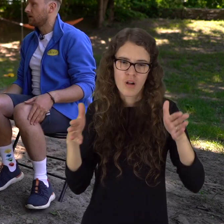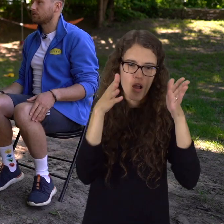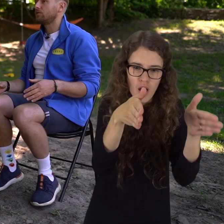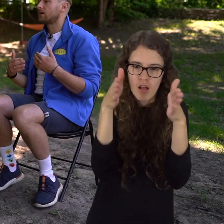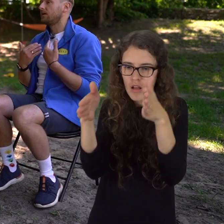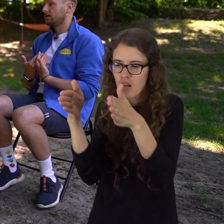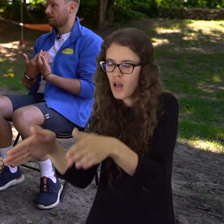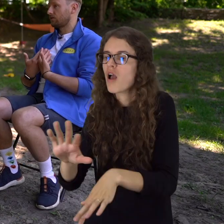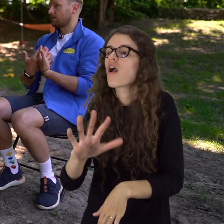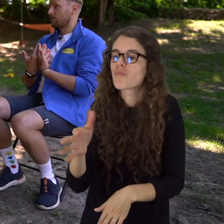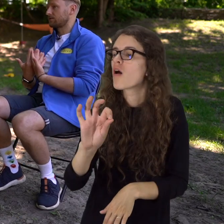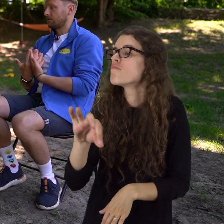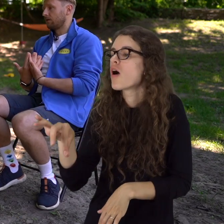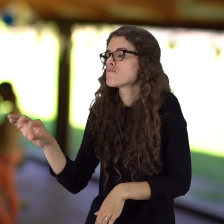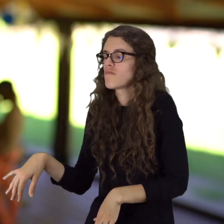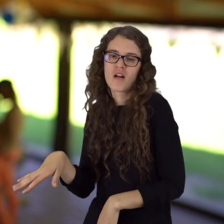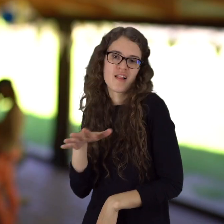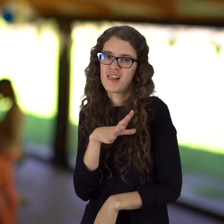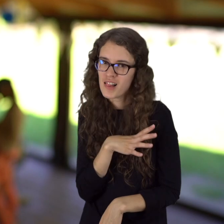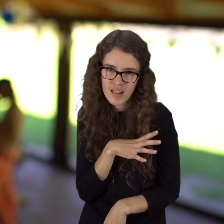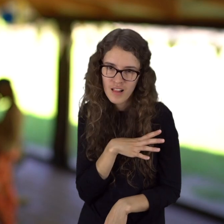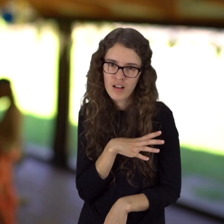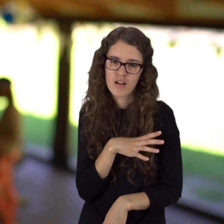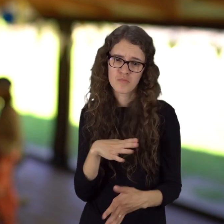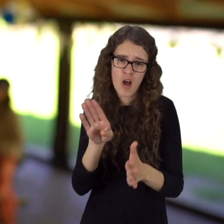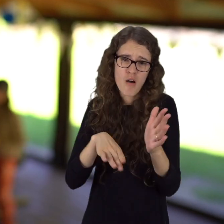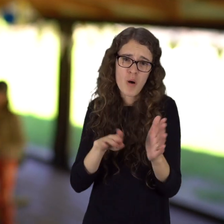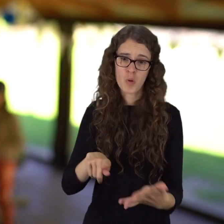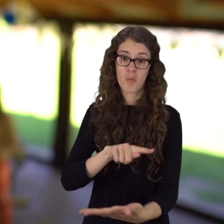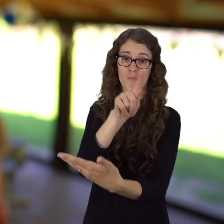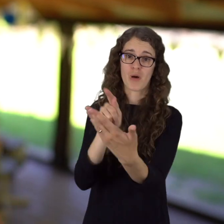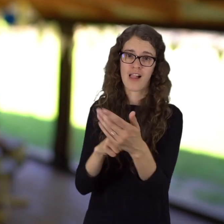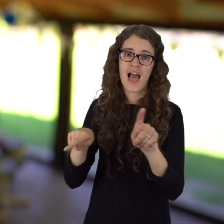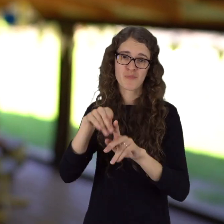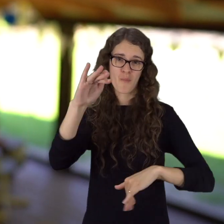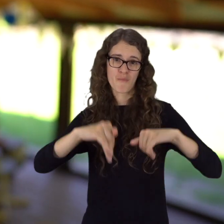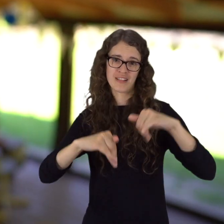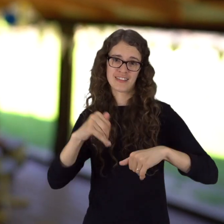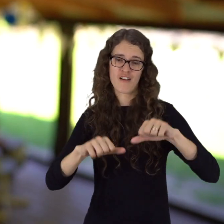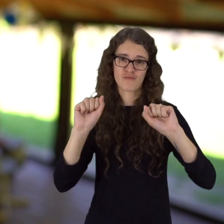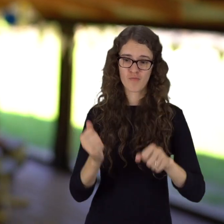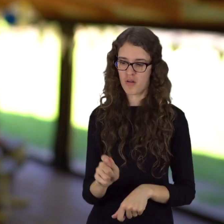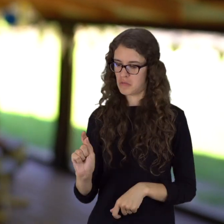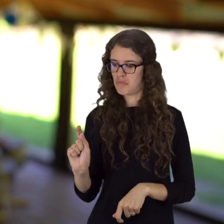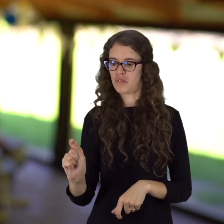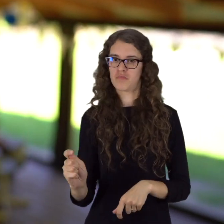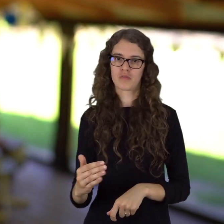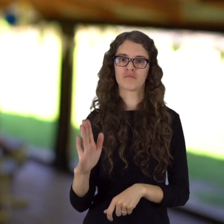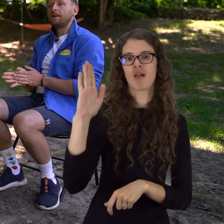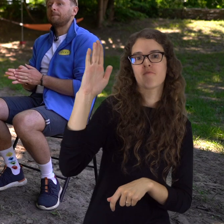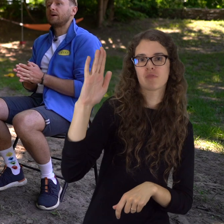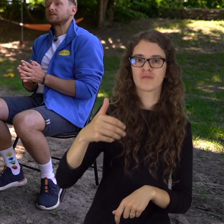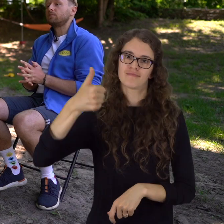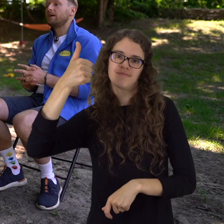klasėje, na, tu negali kiekvieno klausti minutę ar dvi, tai kaip praėjo tavo diena, kaip tu šiandien jauties. Aš suprantu, kad mokytojai neturi tam to laiko.